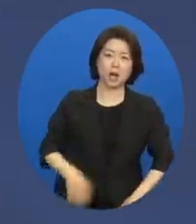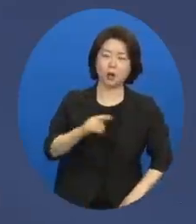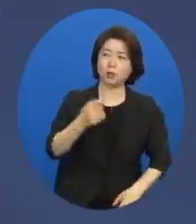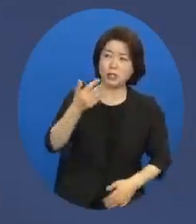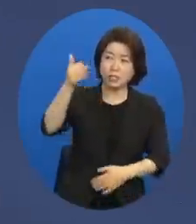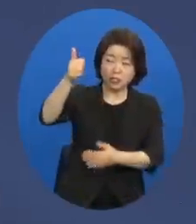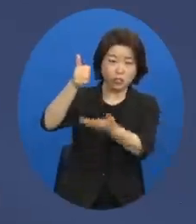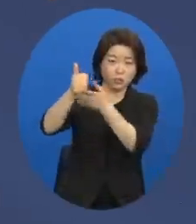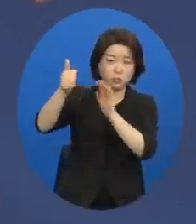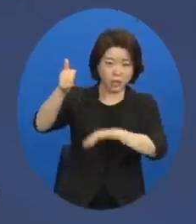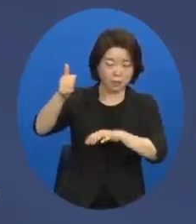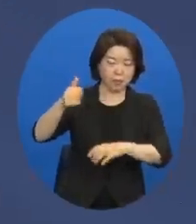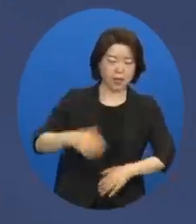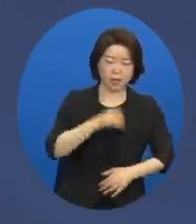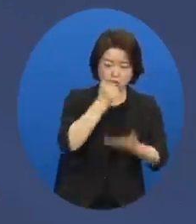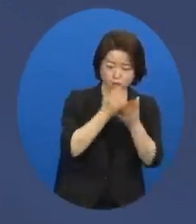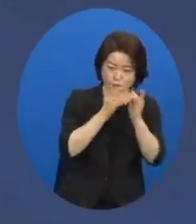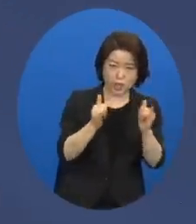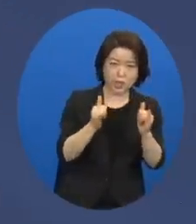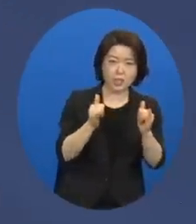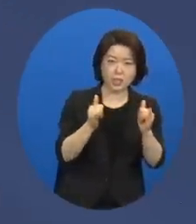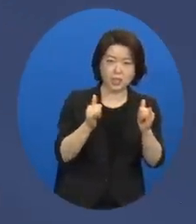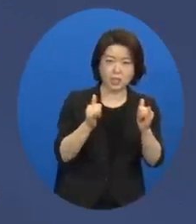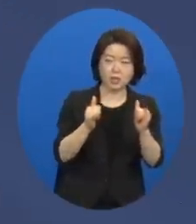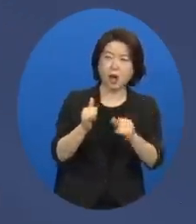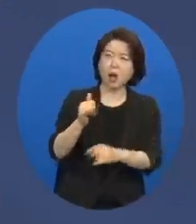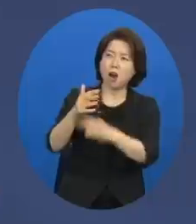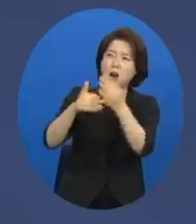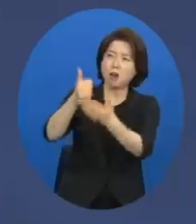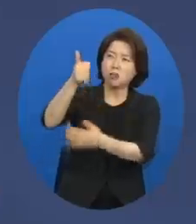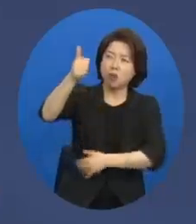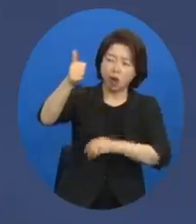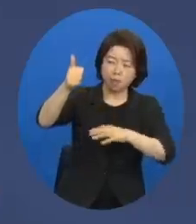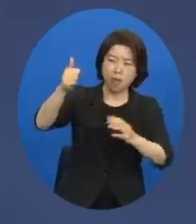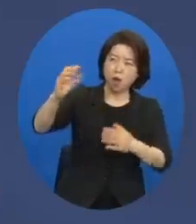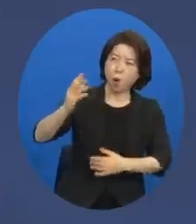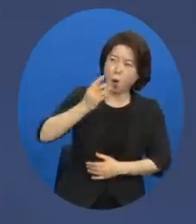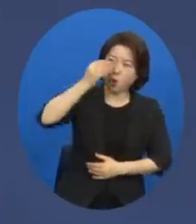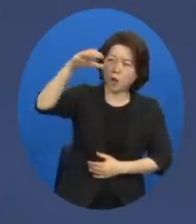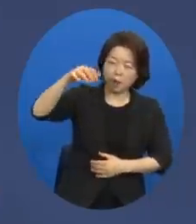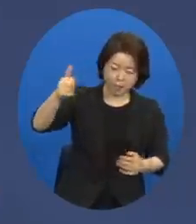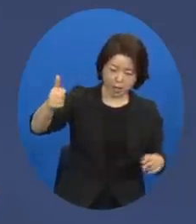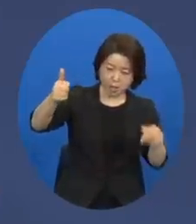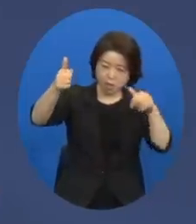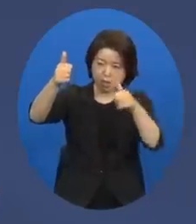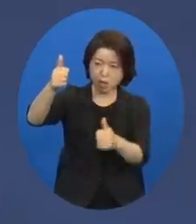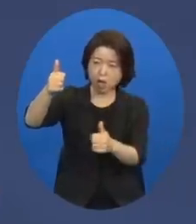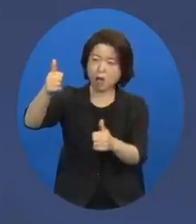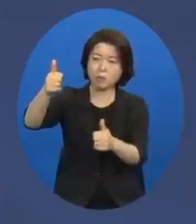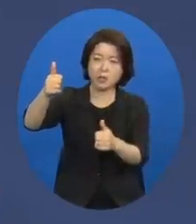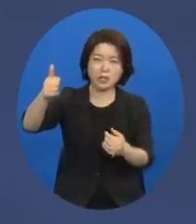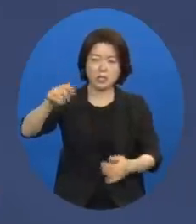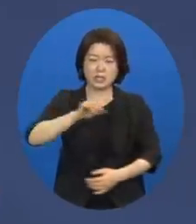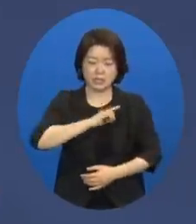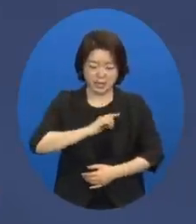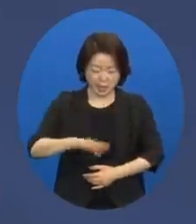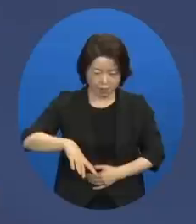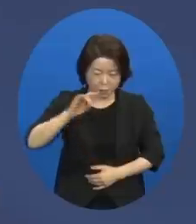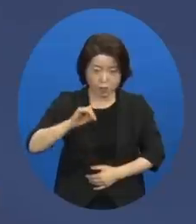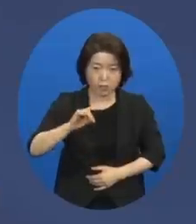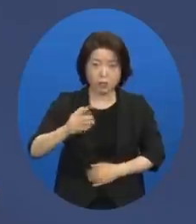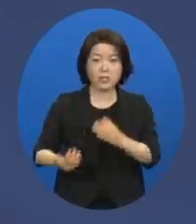딱 죄인이 신적인 존재 앞에 딱 거룩한 존재 앞에 서면 제일 먼저 일어나는 게